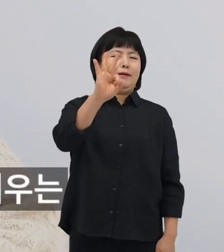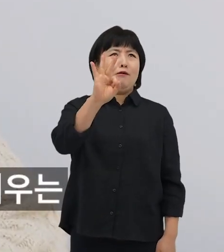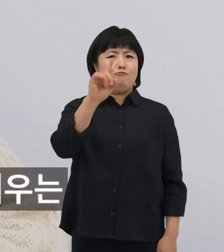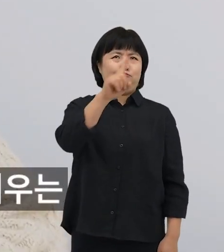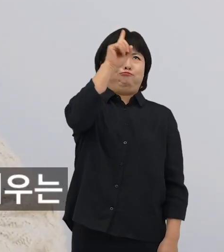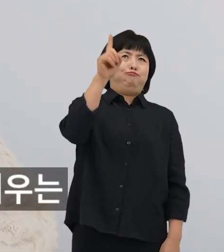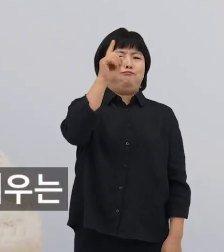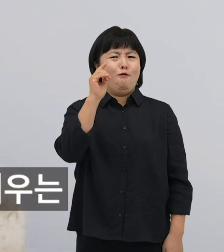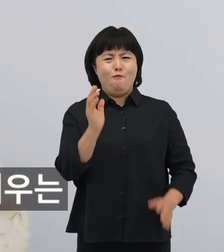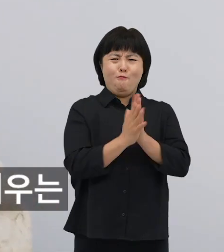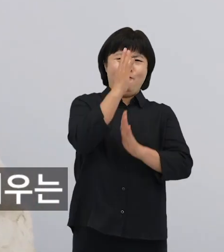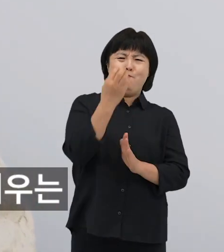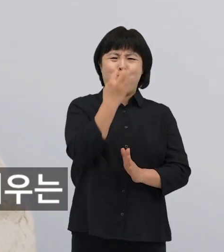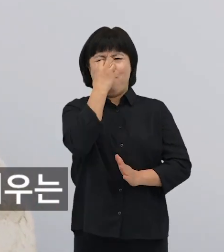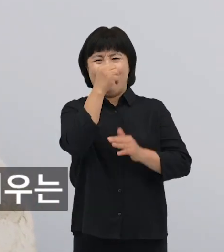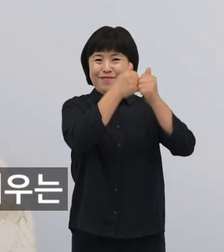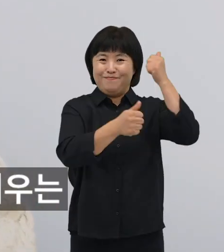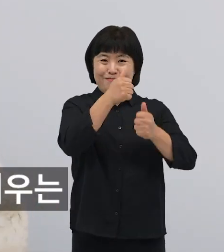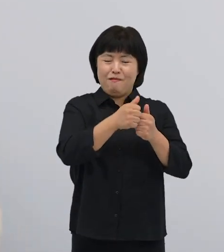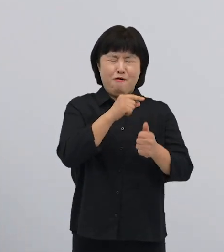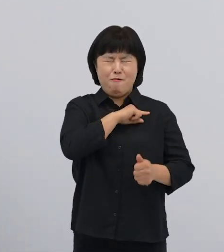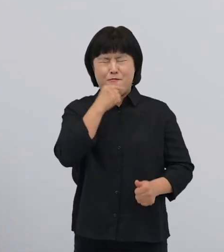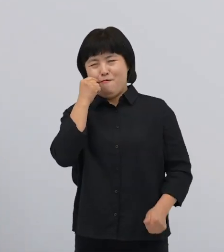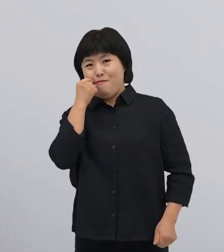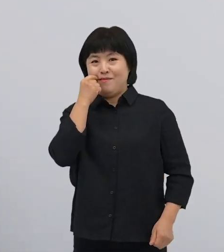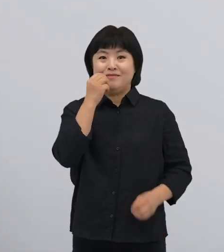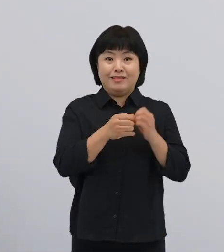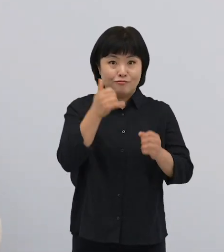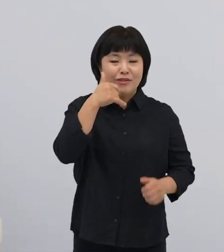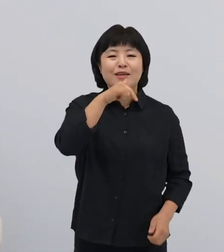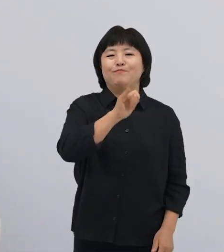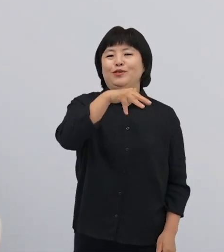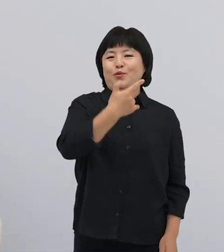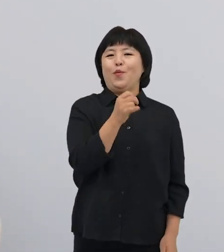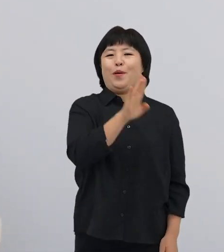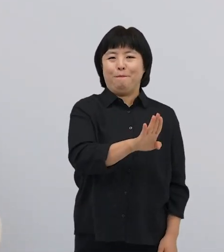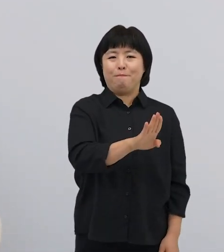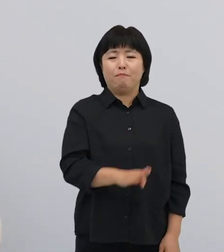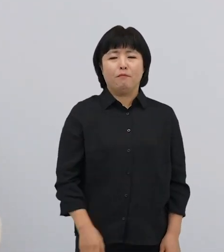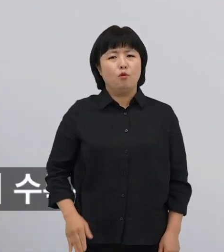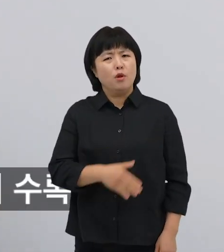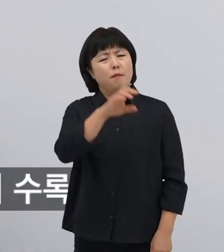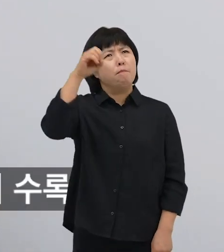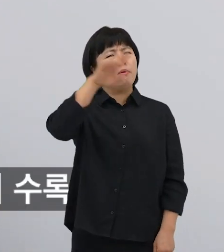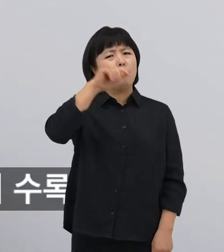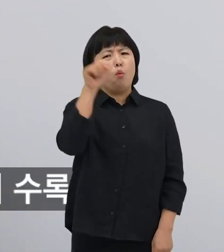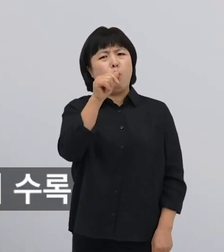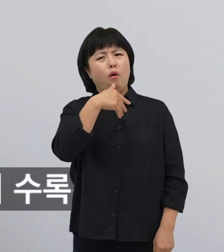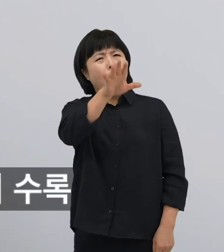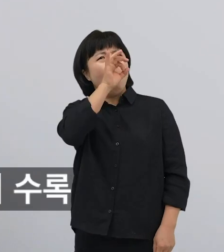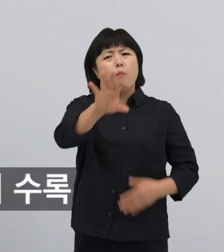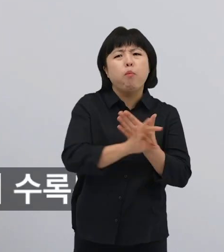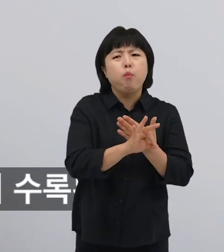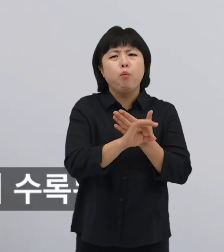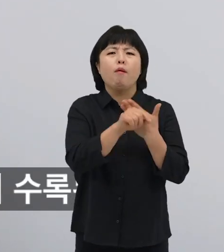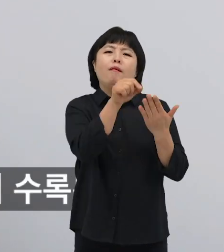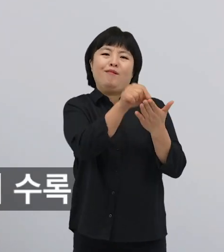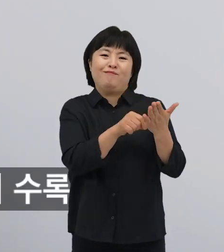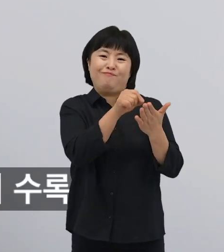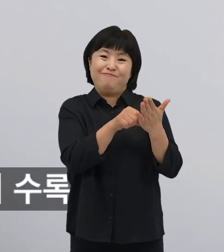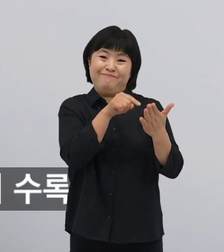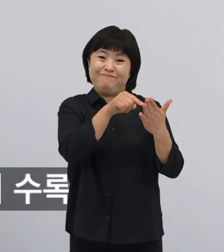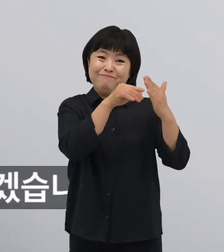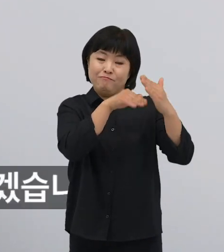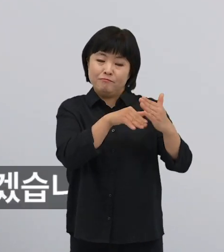먼저 SF의 우아한 계보라고 불리우는 핫한 작가죠. 작가 김초엽의 우리가 빛의 속도로 갈 수